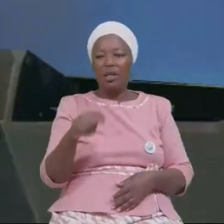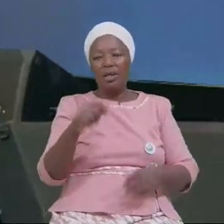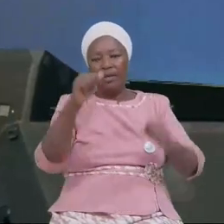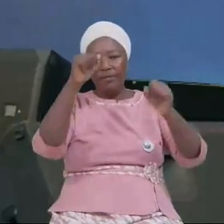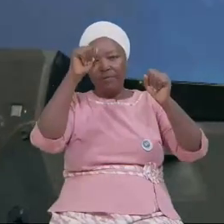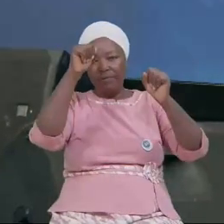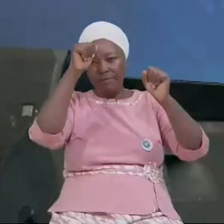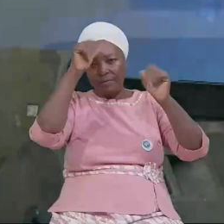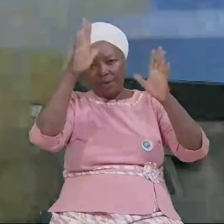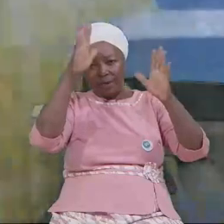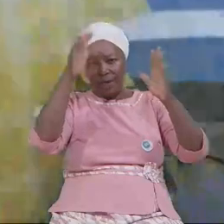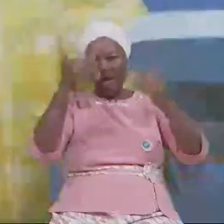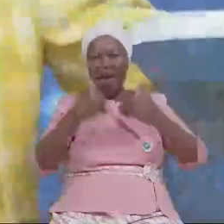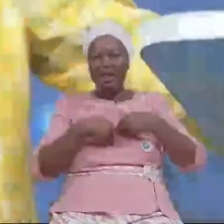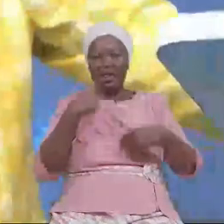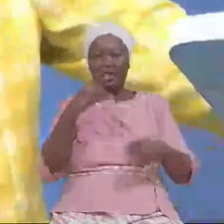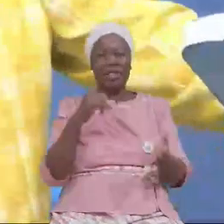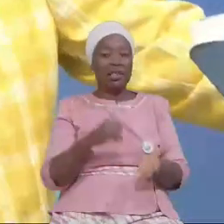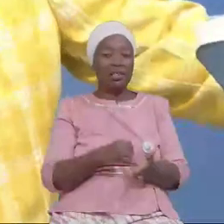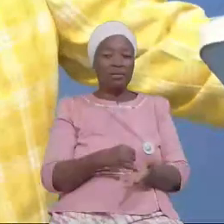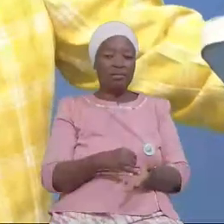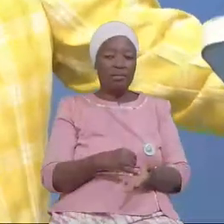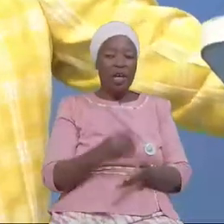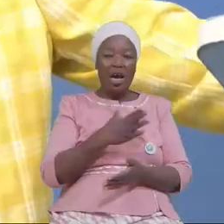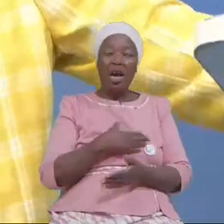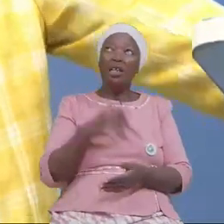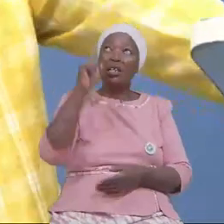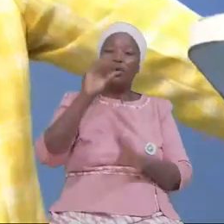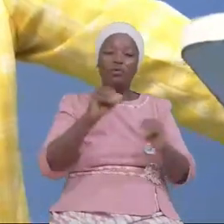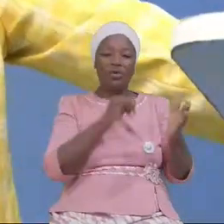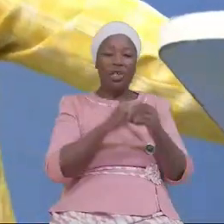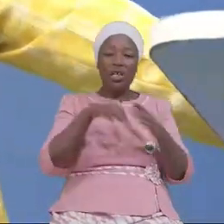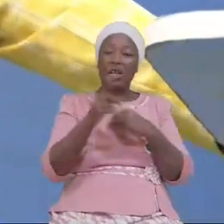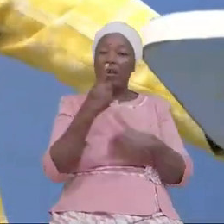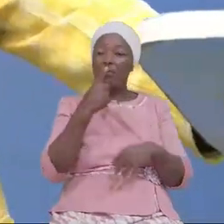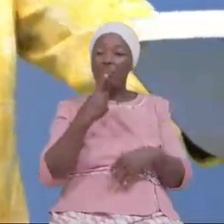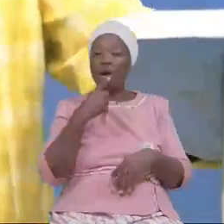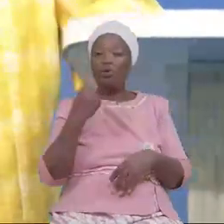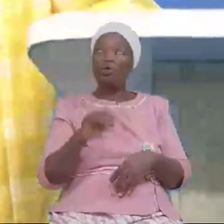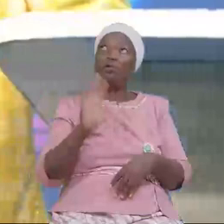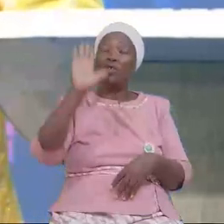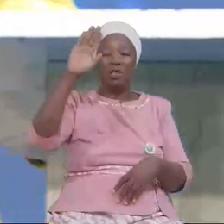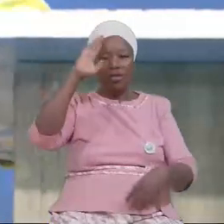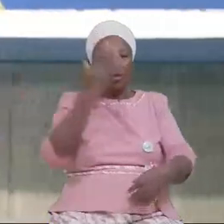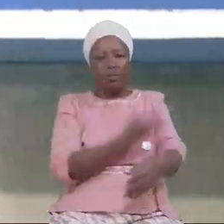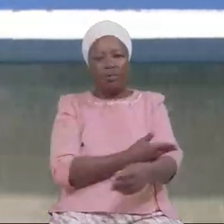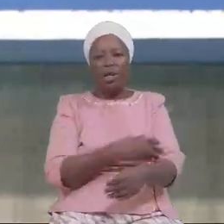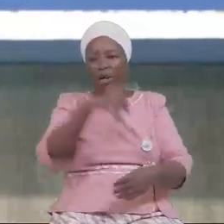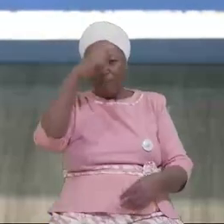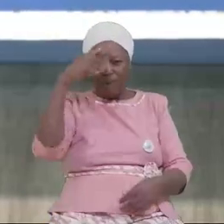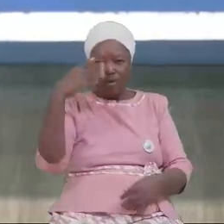Le Père a dit cela. Il l'a mis dans la parole de son fils. Parce que le